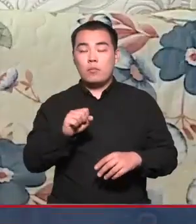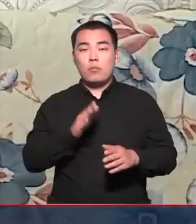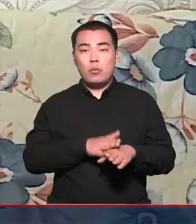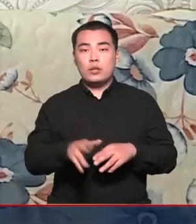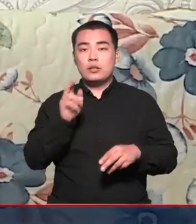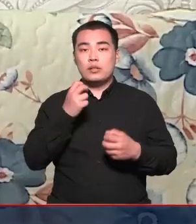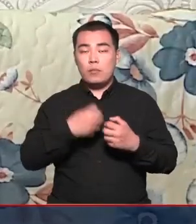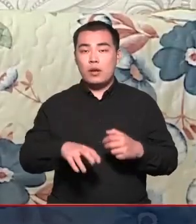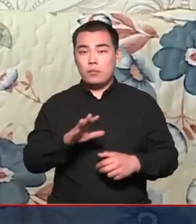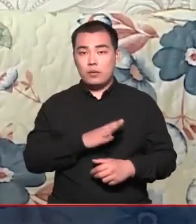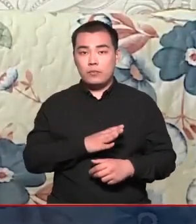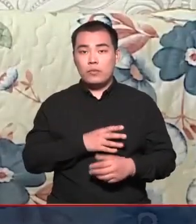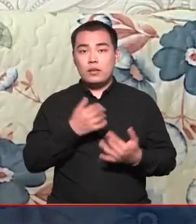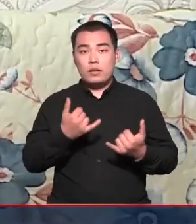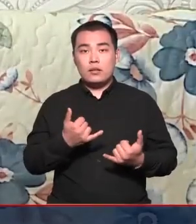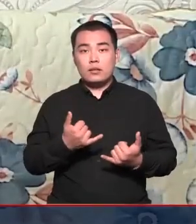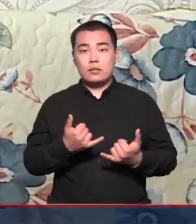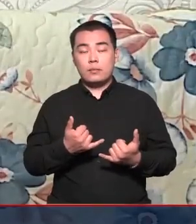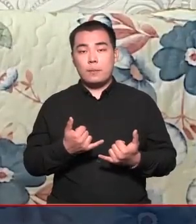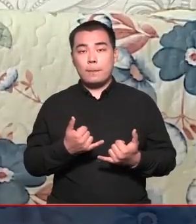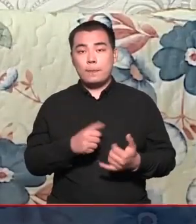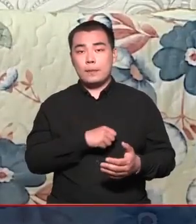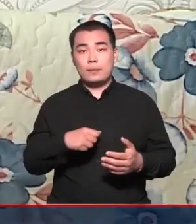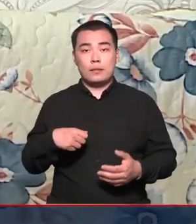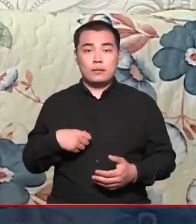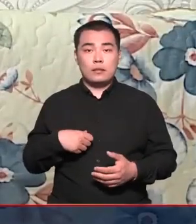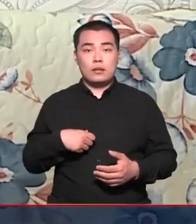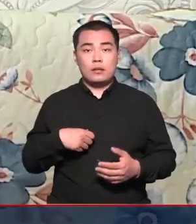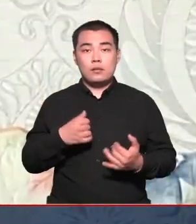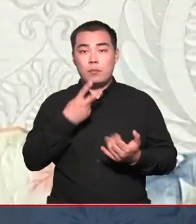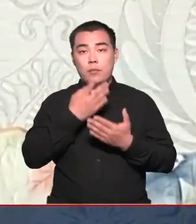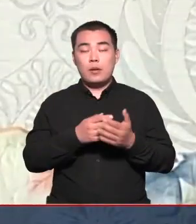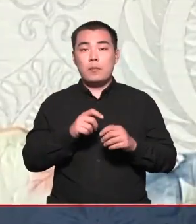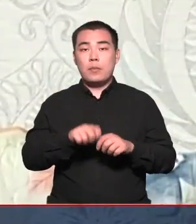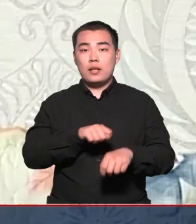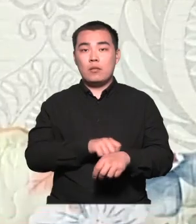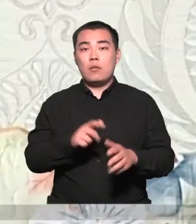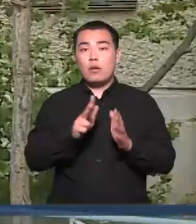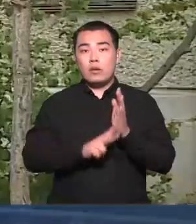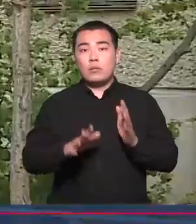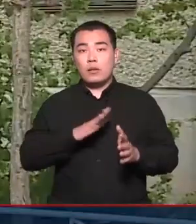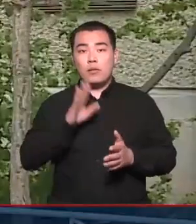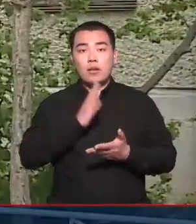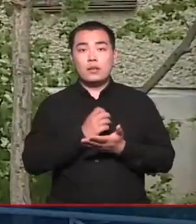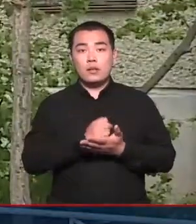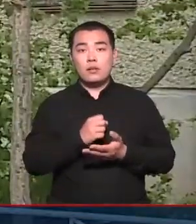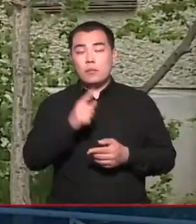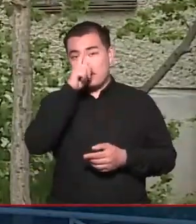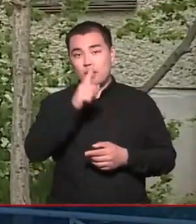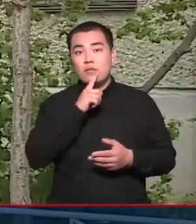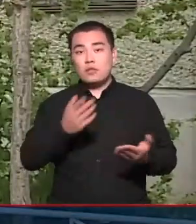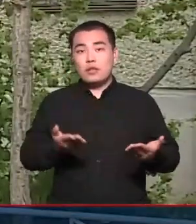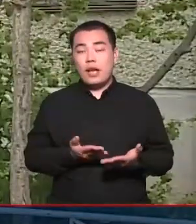В этом году 1,80 м я замерял. В доме вот было уже 1,80 м. Все утонуло. После месяца жизни